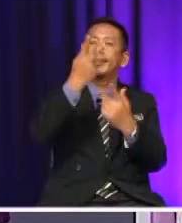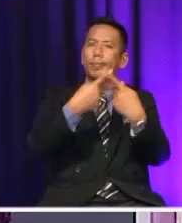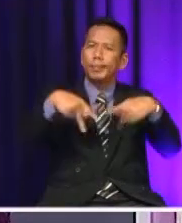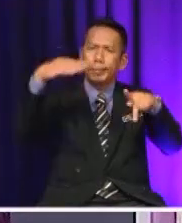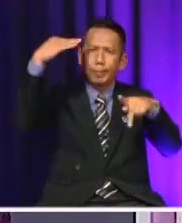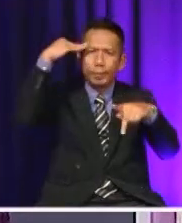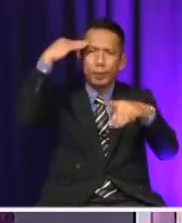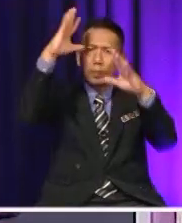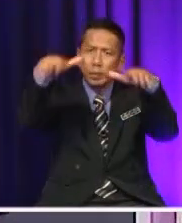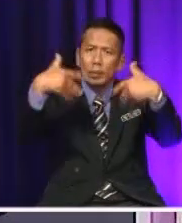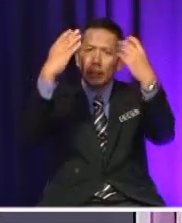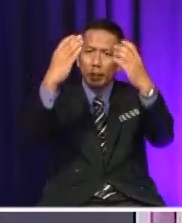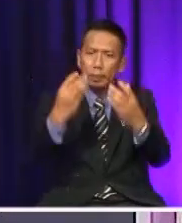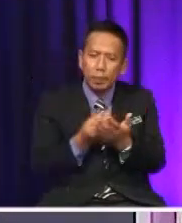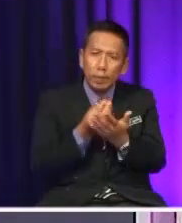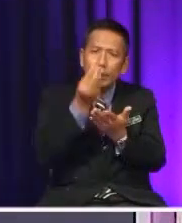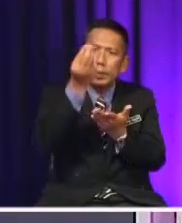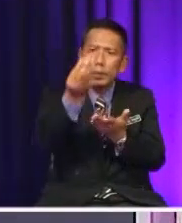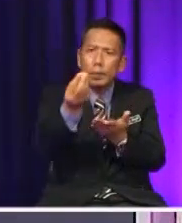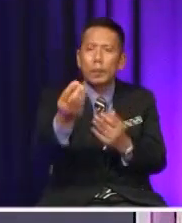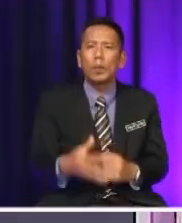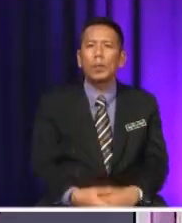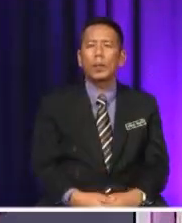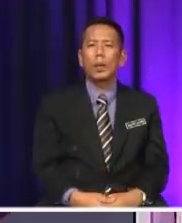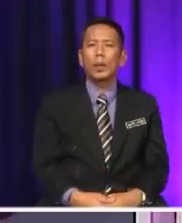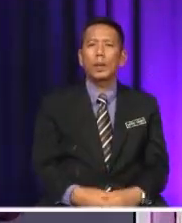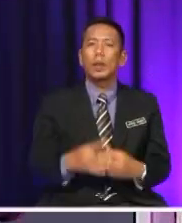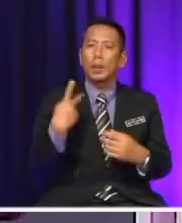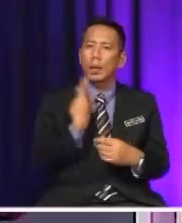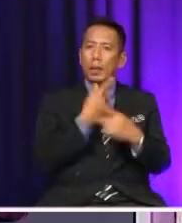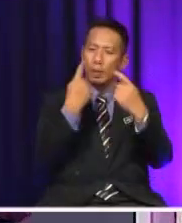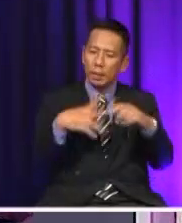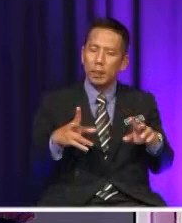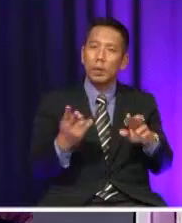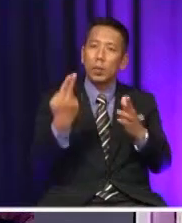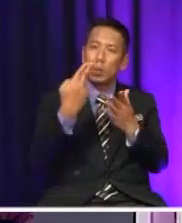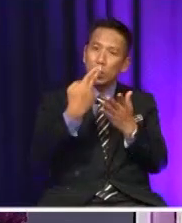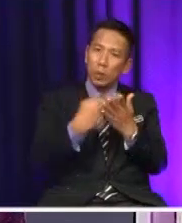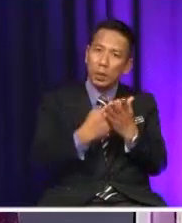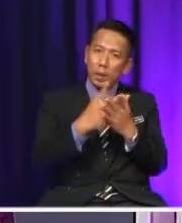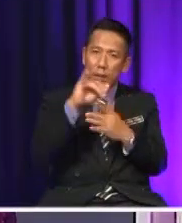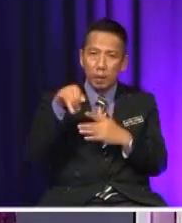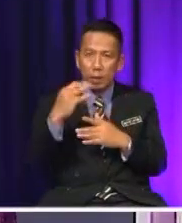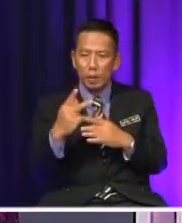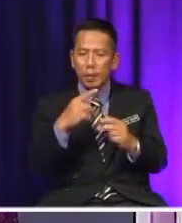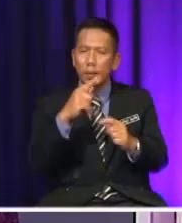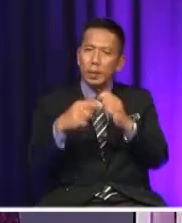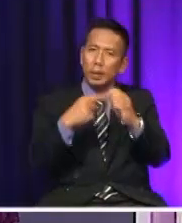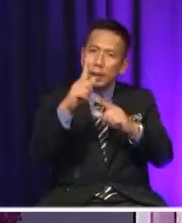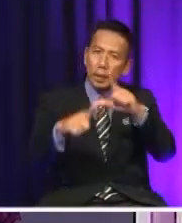menyuap makanan ya Oke dan kita telah menggunakan Jin tentang langkah Oke langkah-langkah